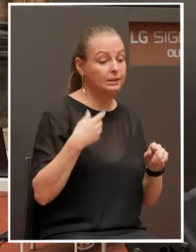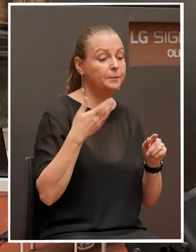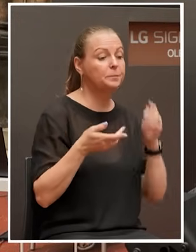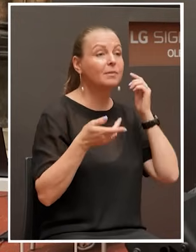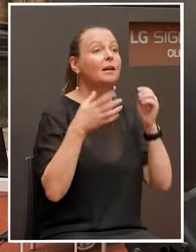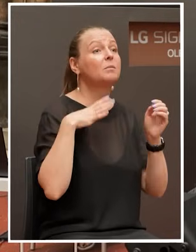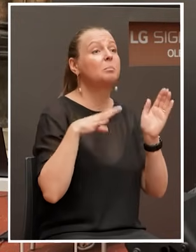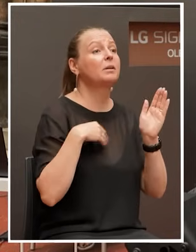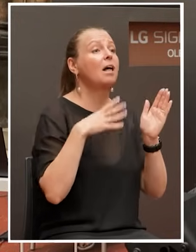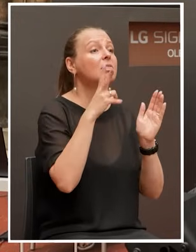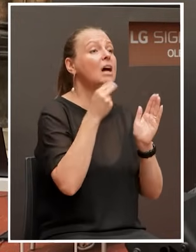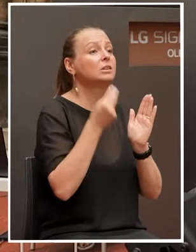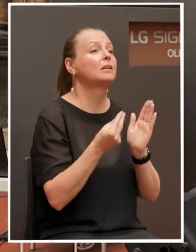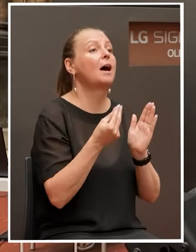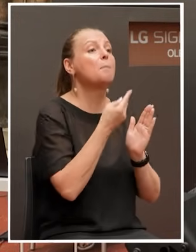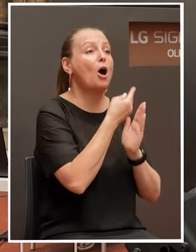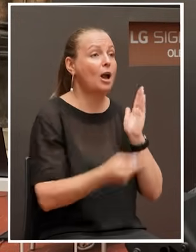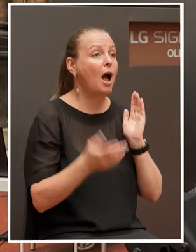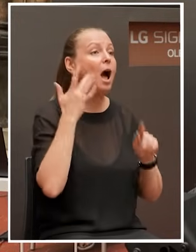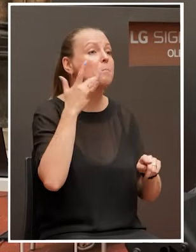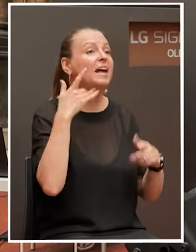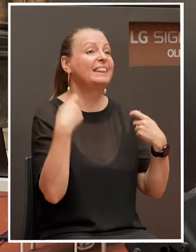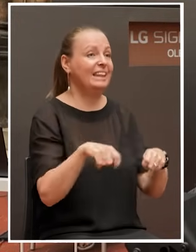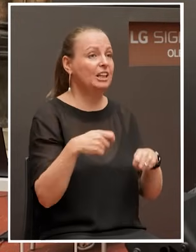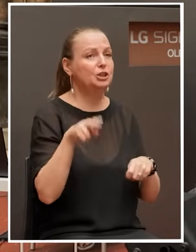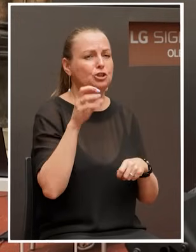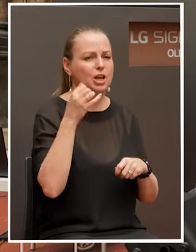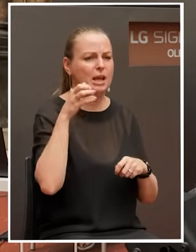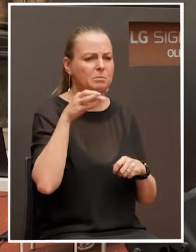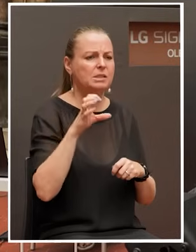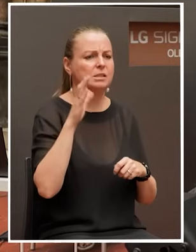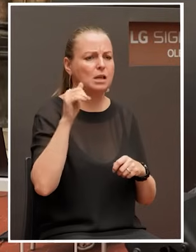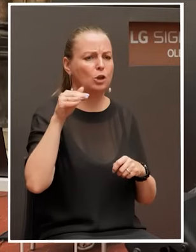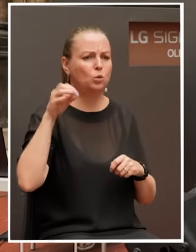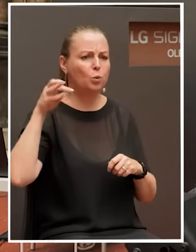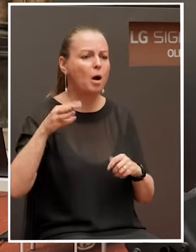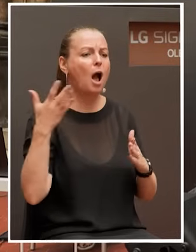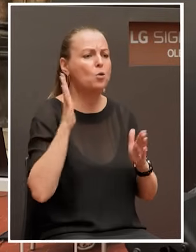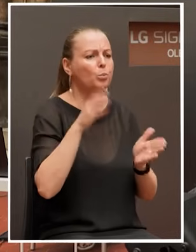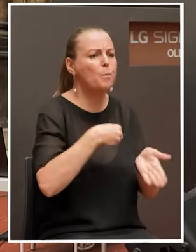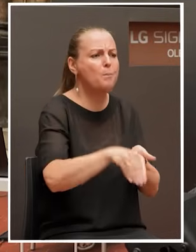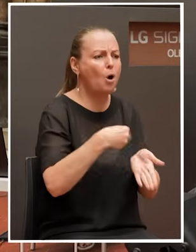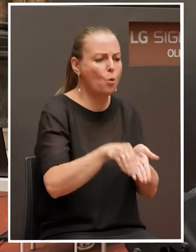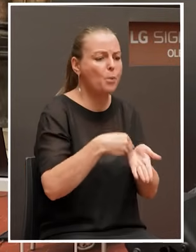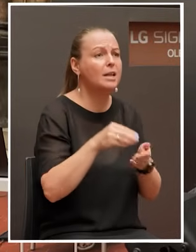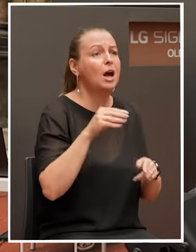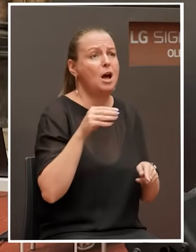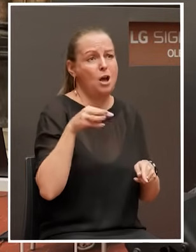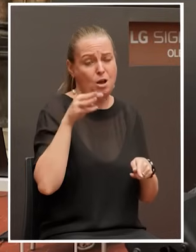национальное поражение, национальную травму. Американский дилер Джеймс Саттон, который будет покупать самого радикального Клода